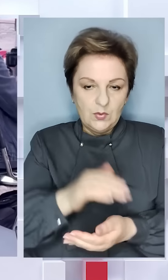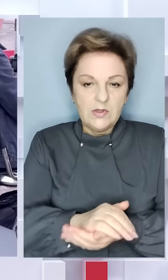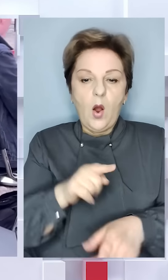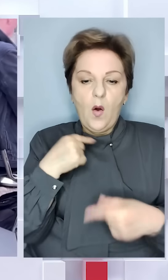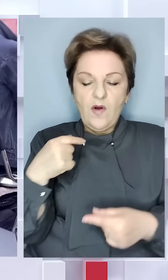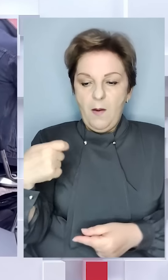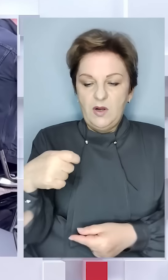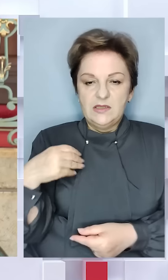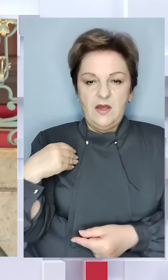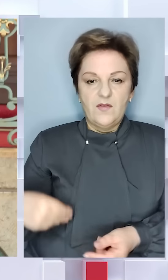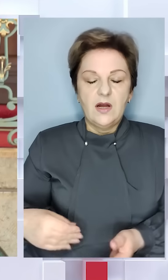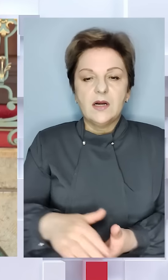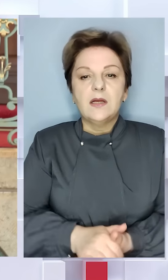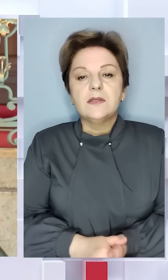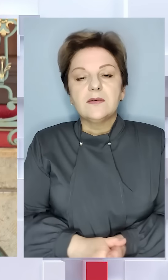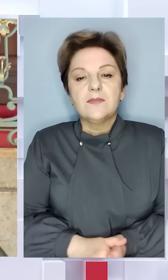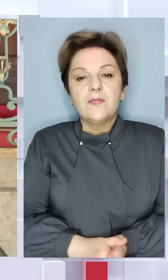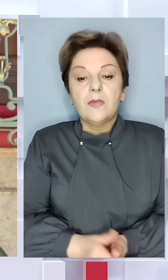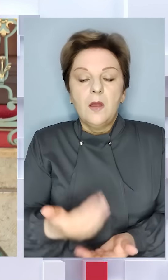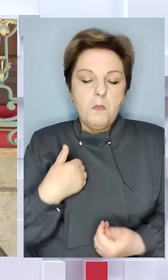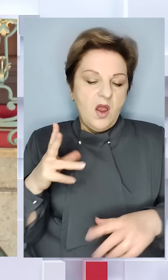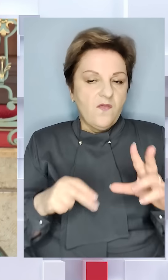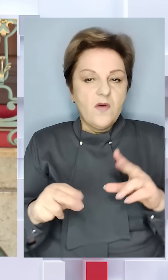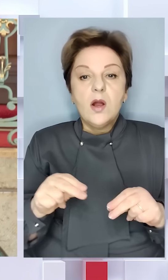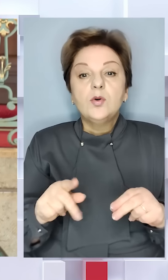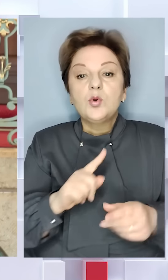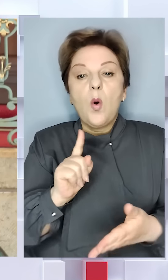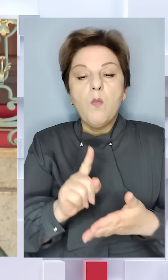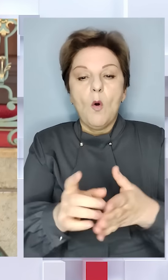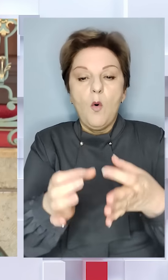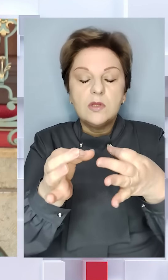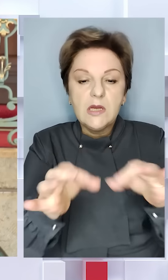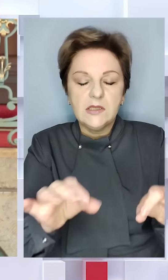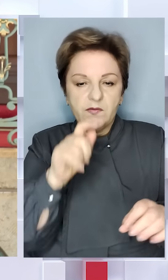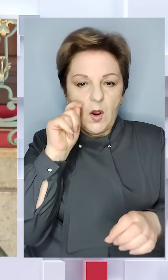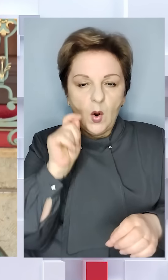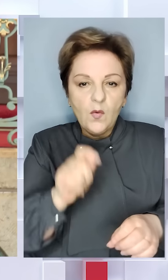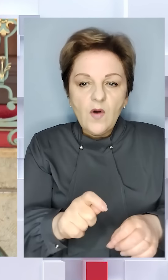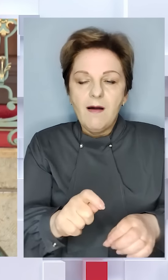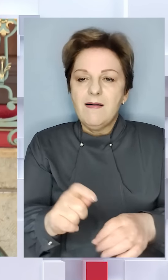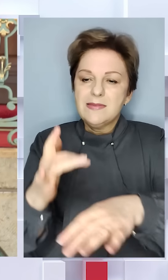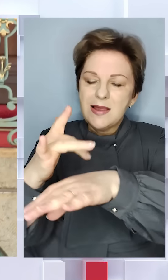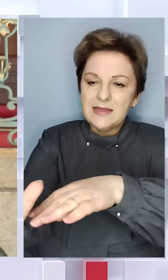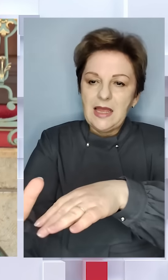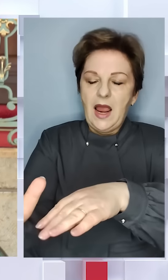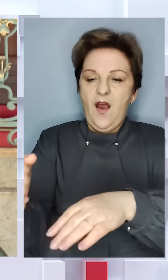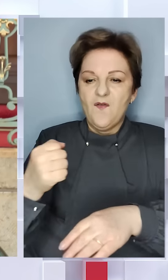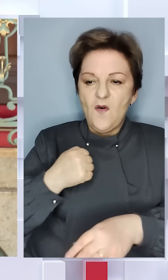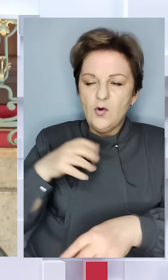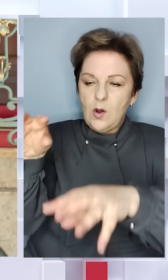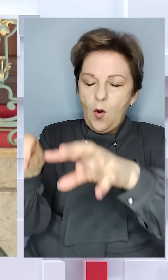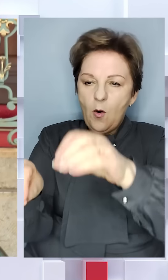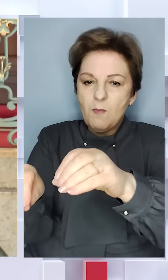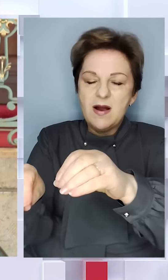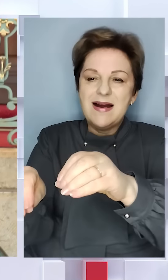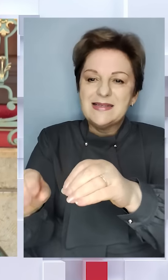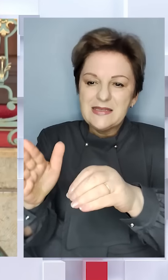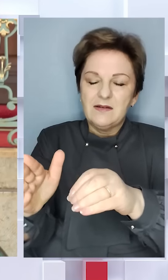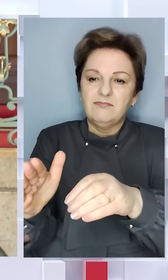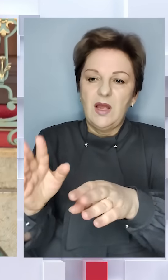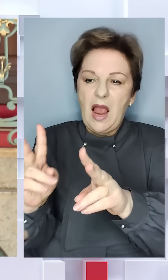президент Франції. Ми вважаємо, що повинні дозволити українцям нейтралізувати військові об'єкти, звідки ведуться